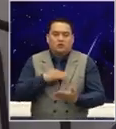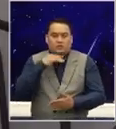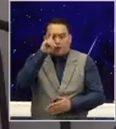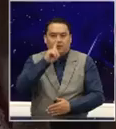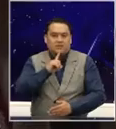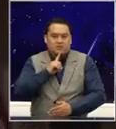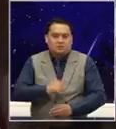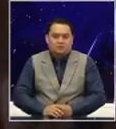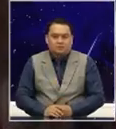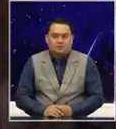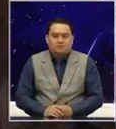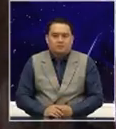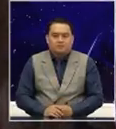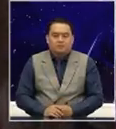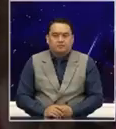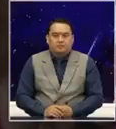месяц.